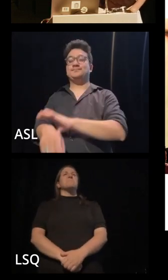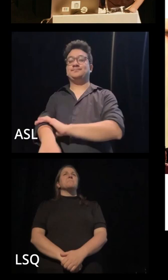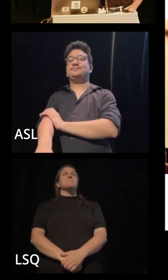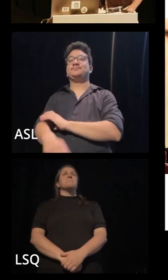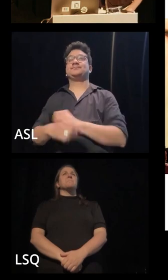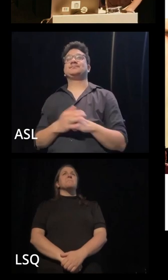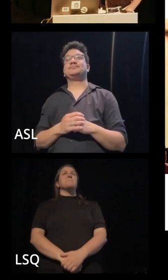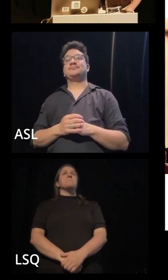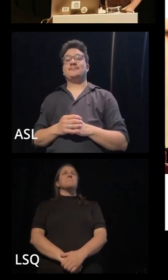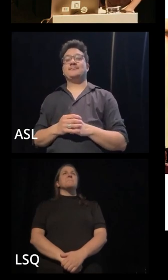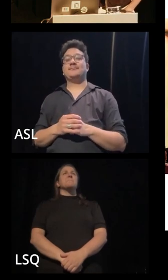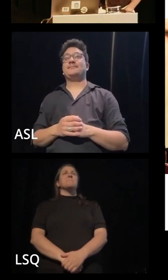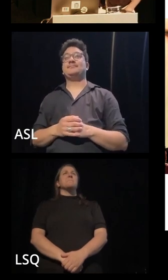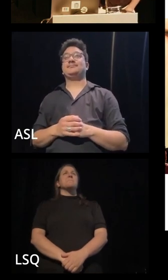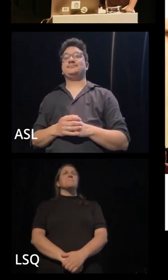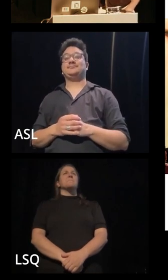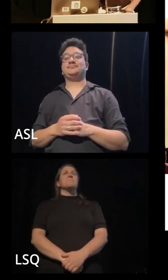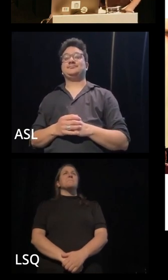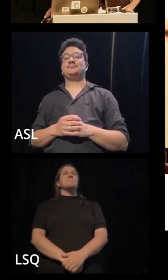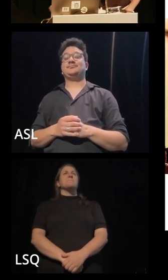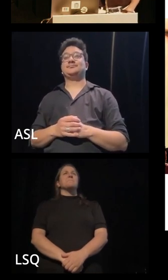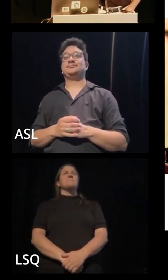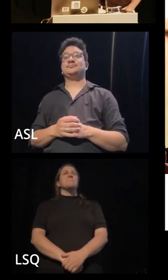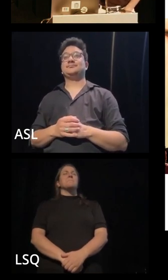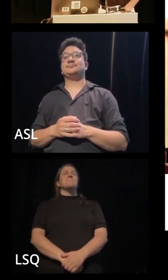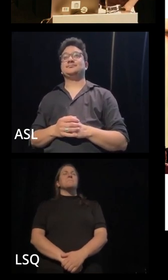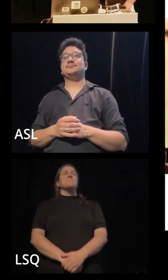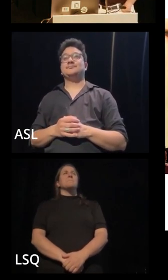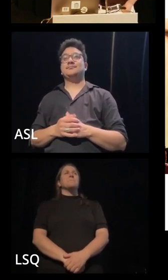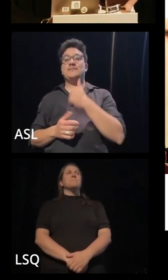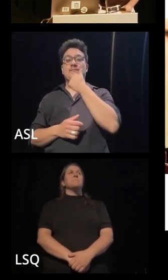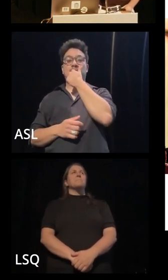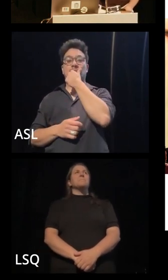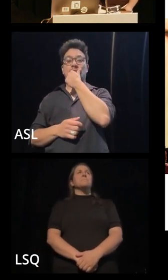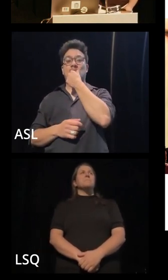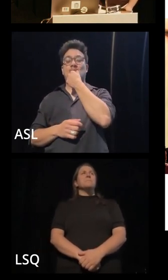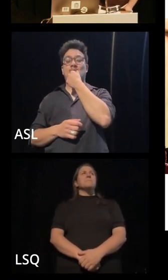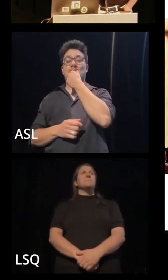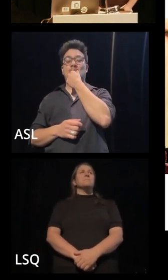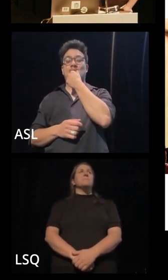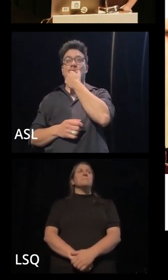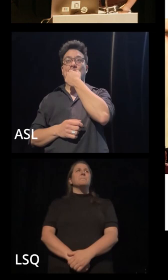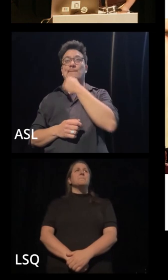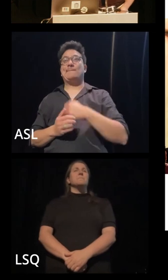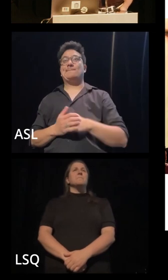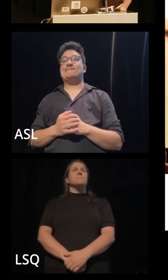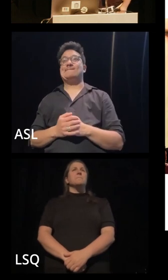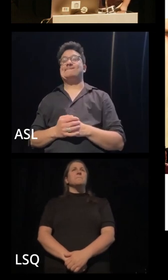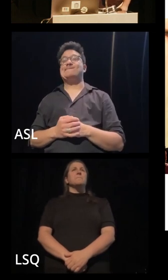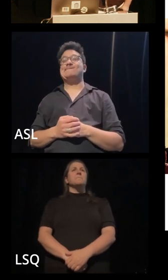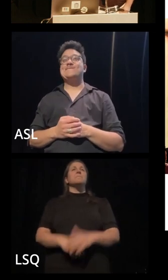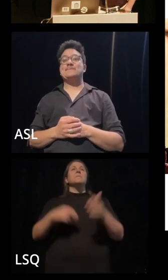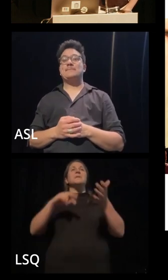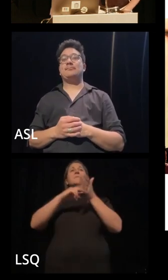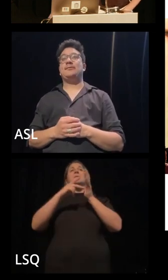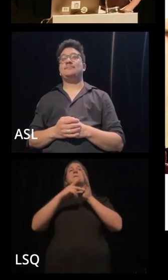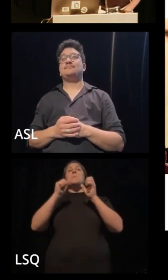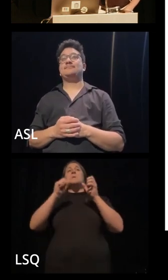Le projet adopte un format multidimensionnel et parvient à s'étendre à différents domaines ou